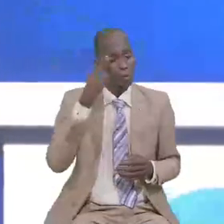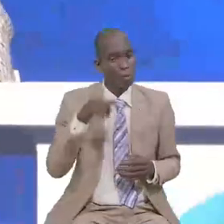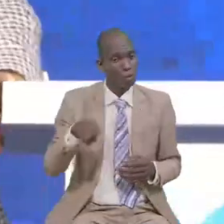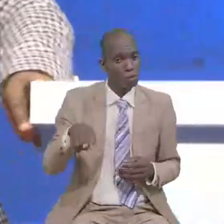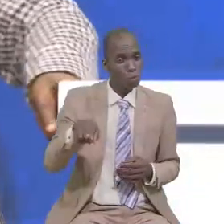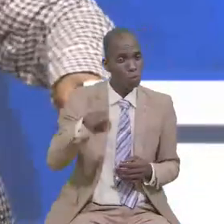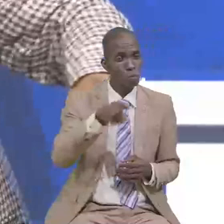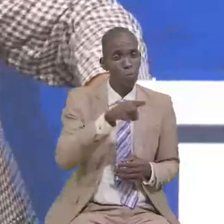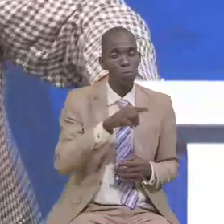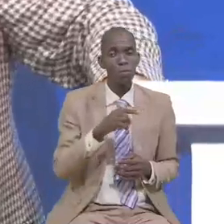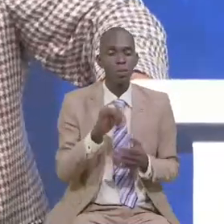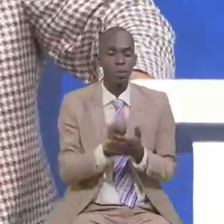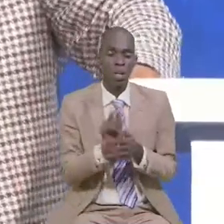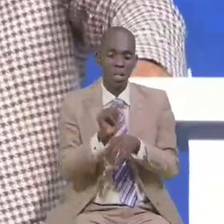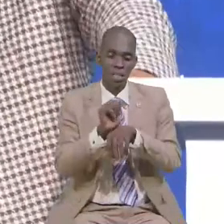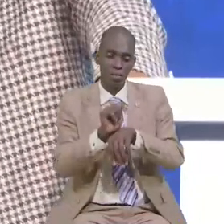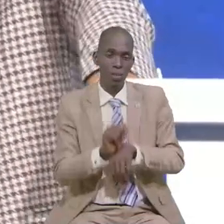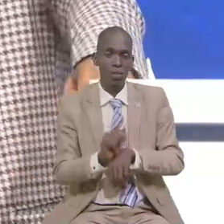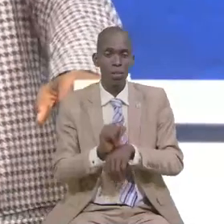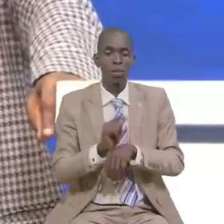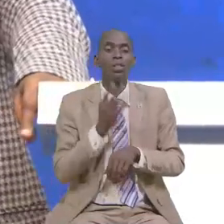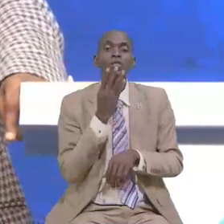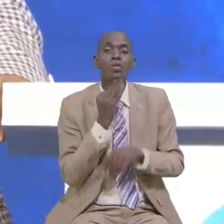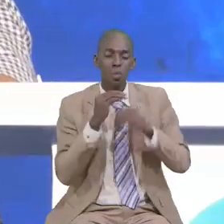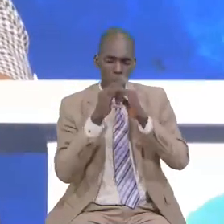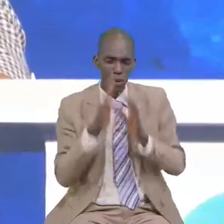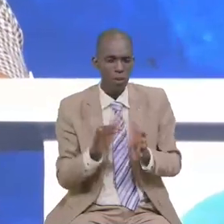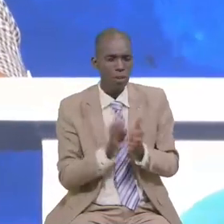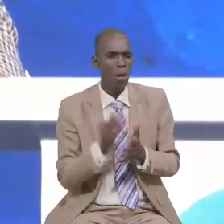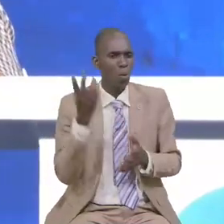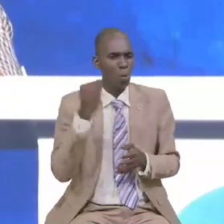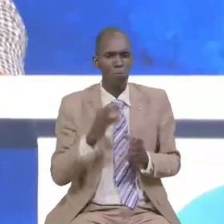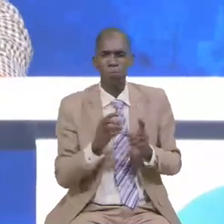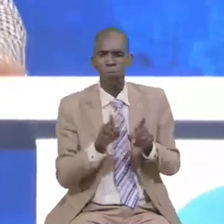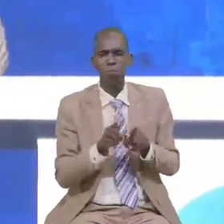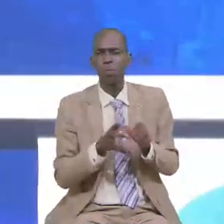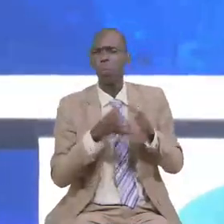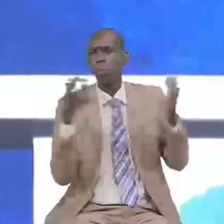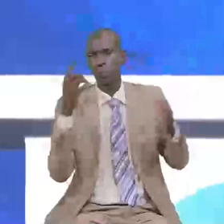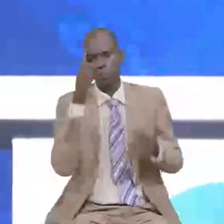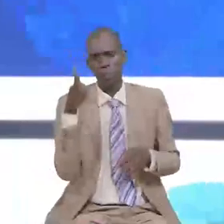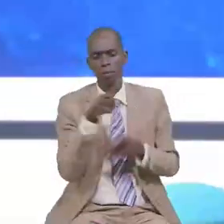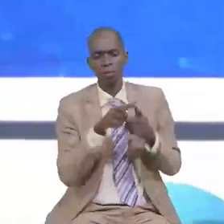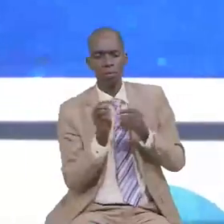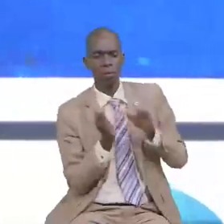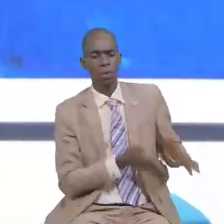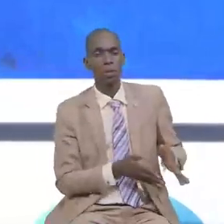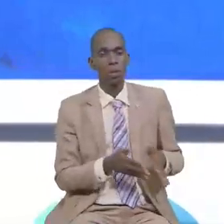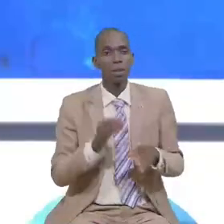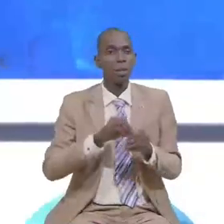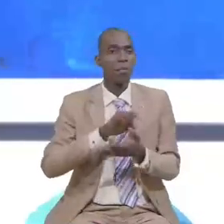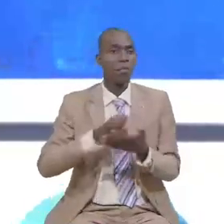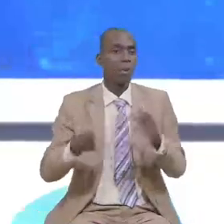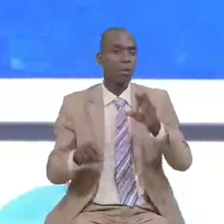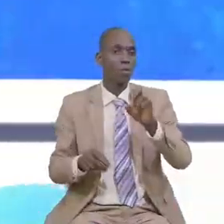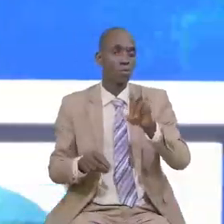Et pour ces adorateurs juifs traditionnels, c'est trop pesant pour eux. Mais le verset 12